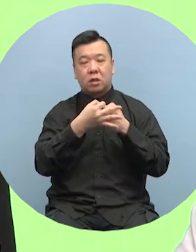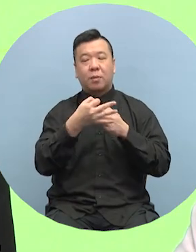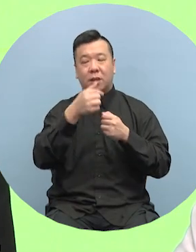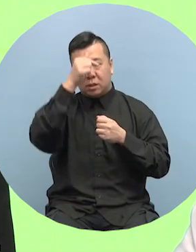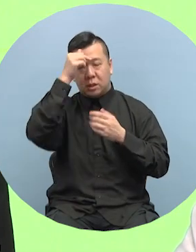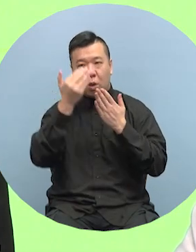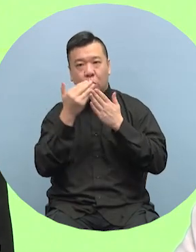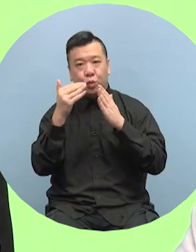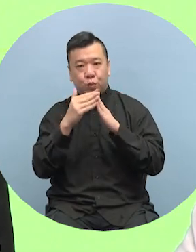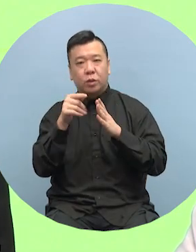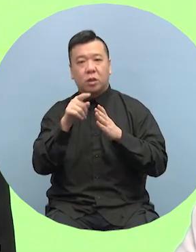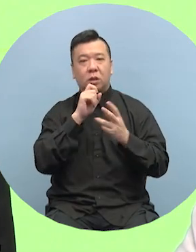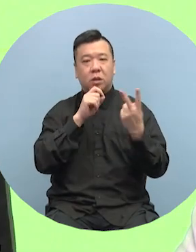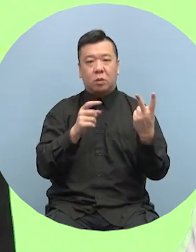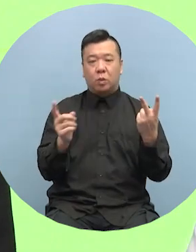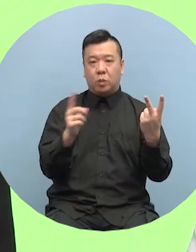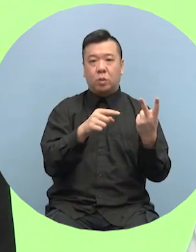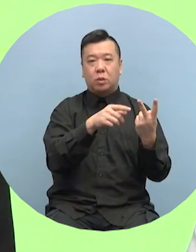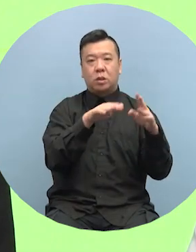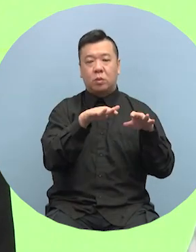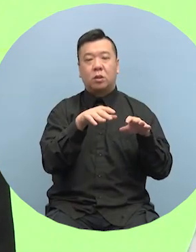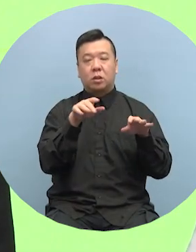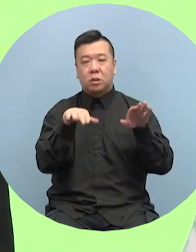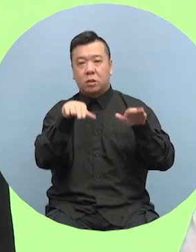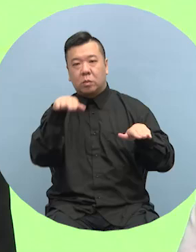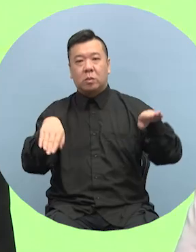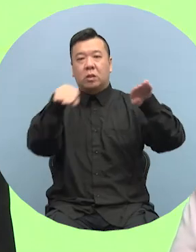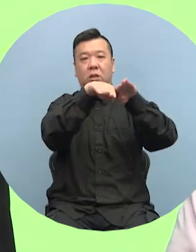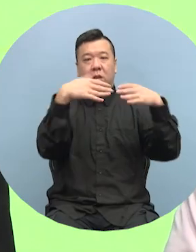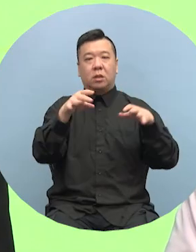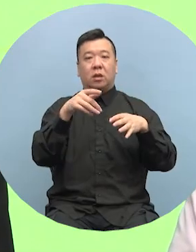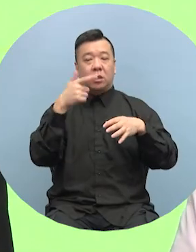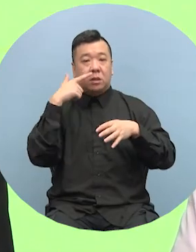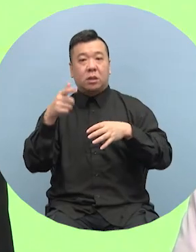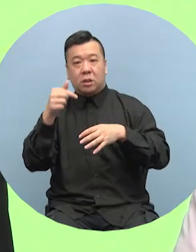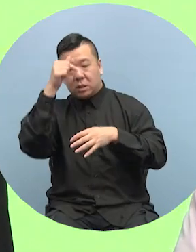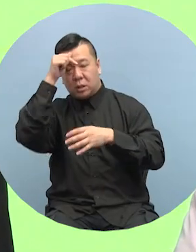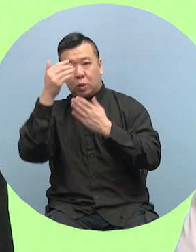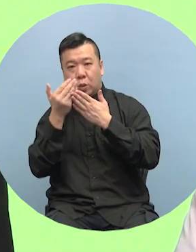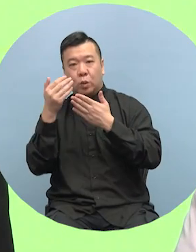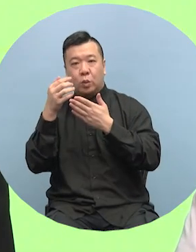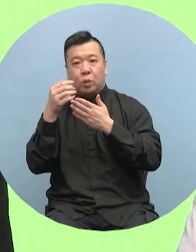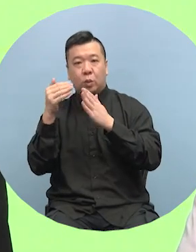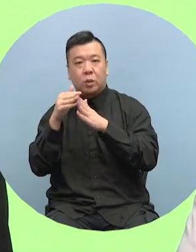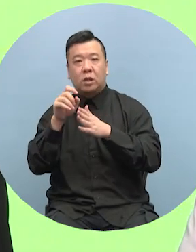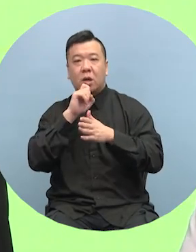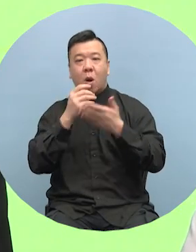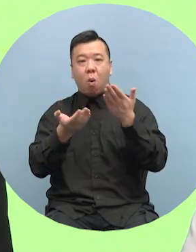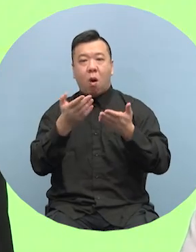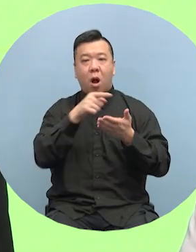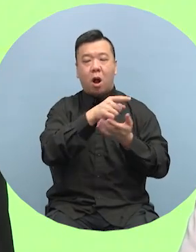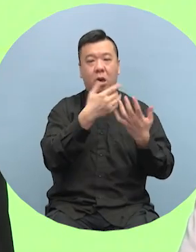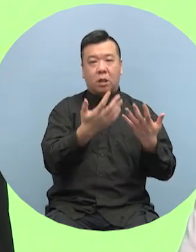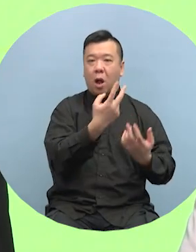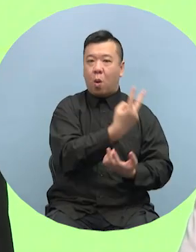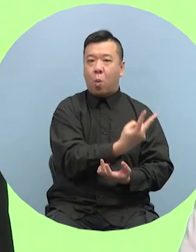都同現有兩間醫學院咁樣。但係我哋都明白咧，新嘅一間醫學院咧，有可能會同現